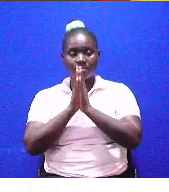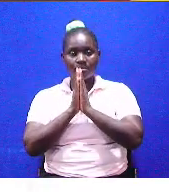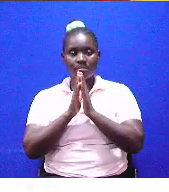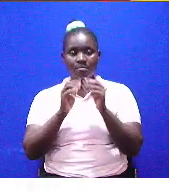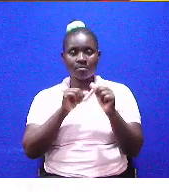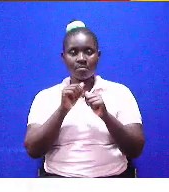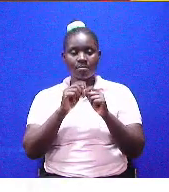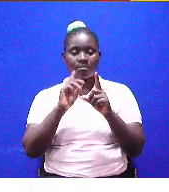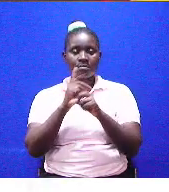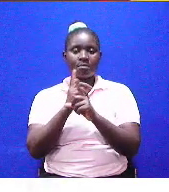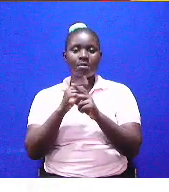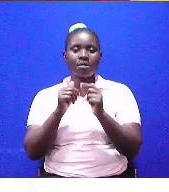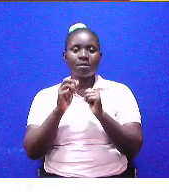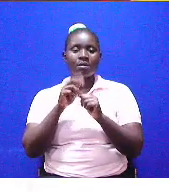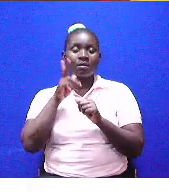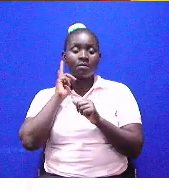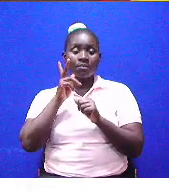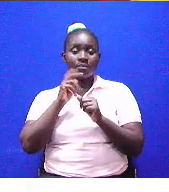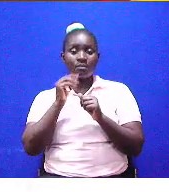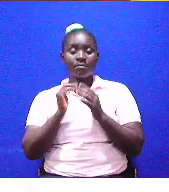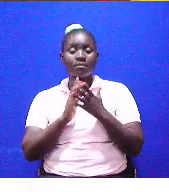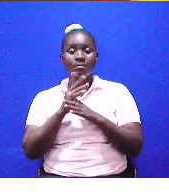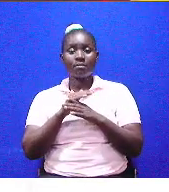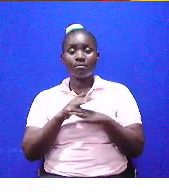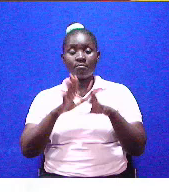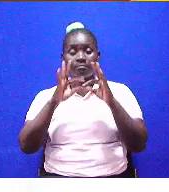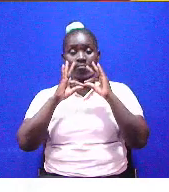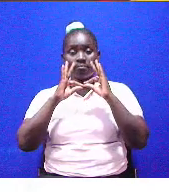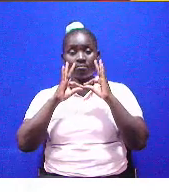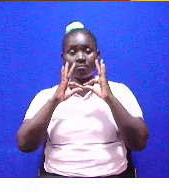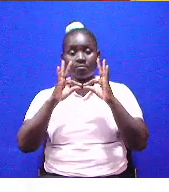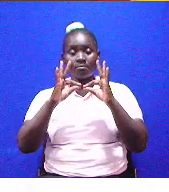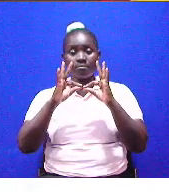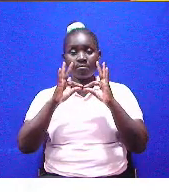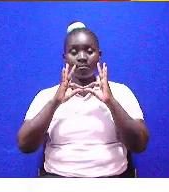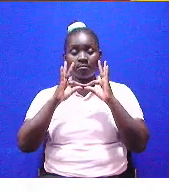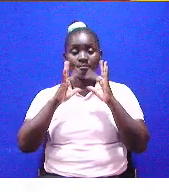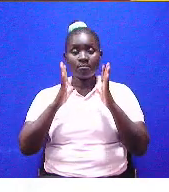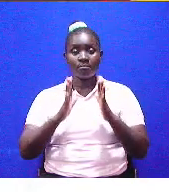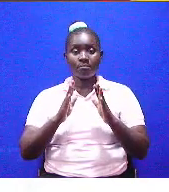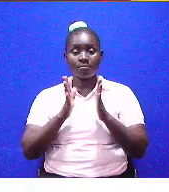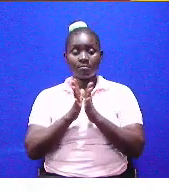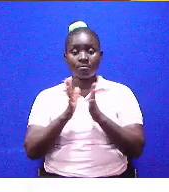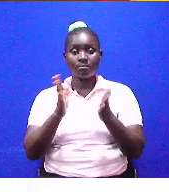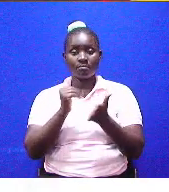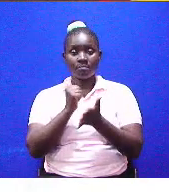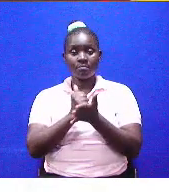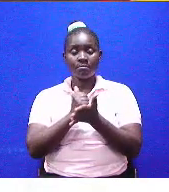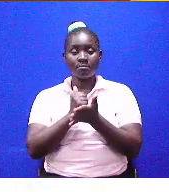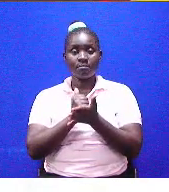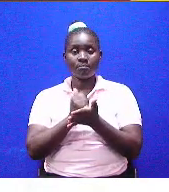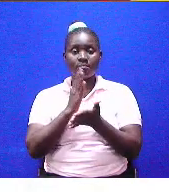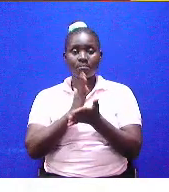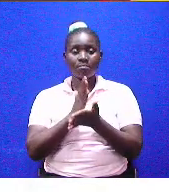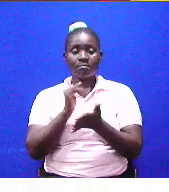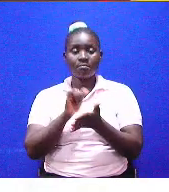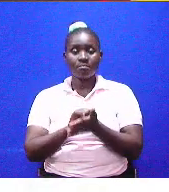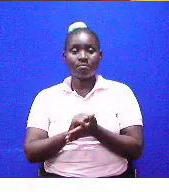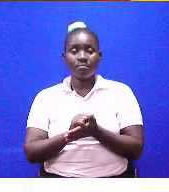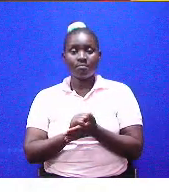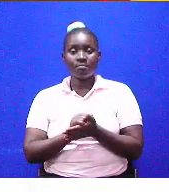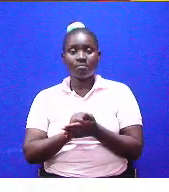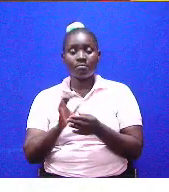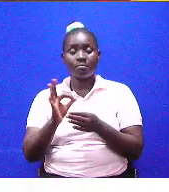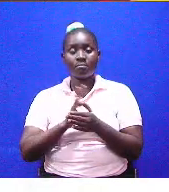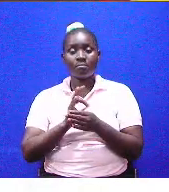achinsem aigase county ya Kisii kulingana na barandi ya buni kwego robisi ya wana kotebu ni chikunyara kukonya aso kunyara kwa nekibu nangu ikirani bana mangana ya masabu